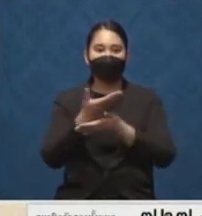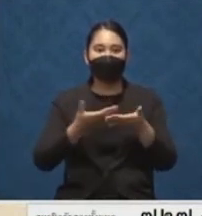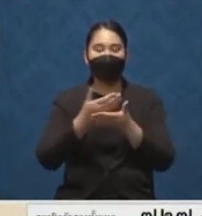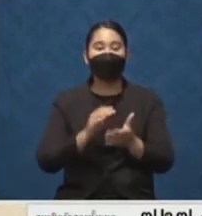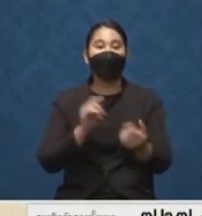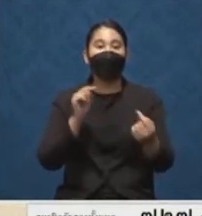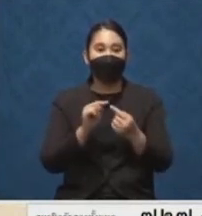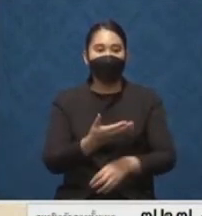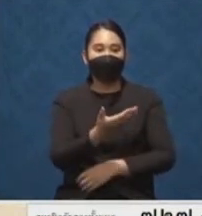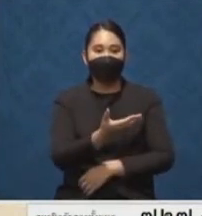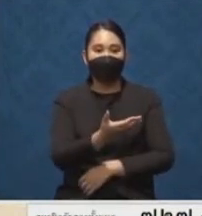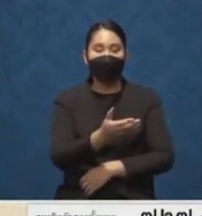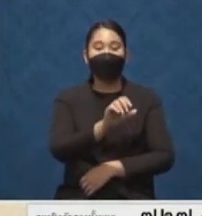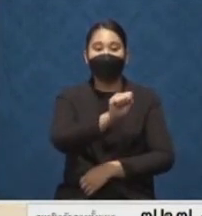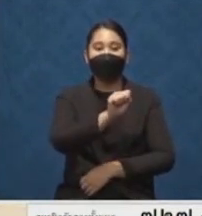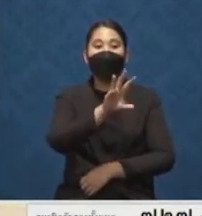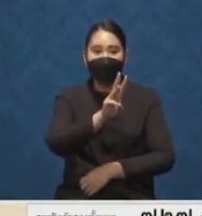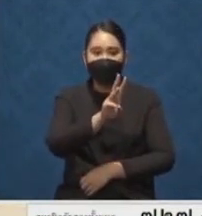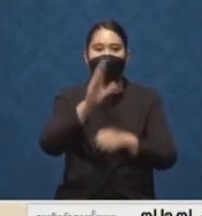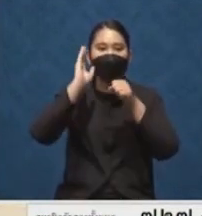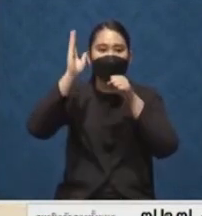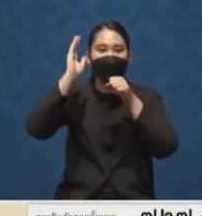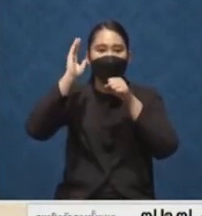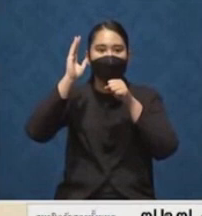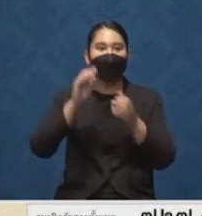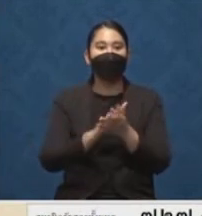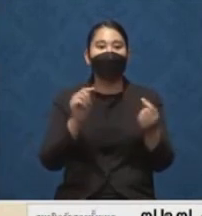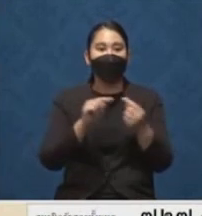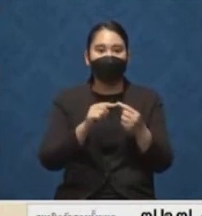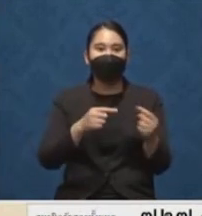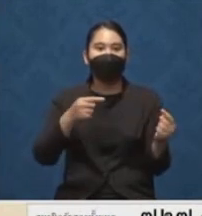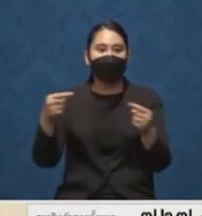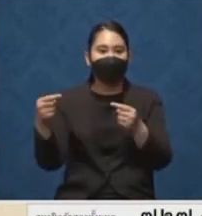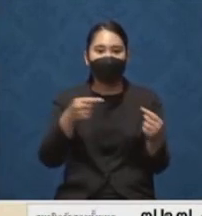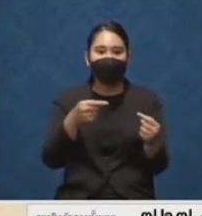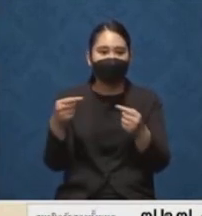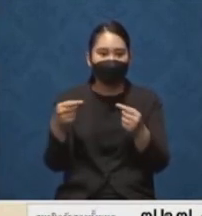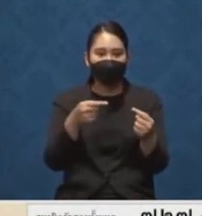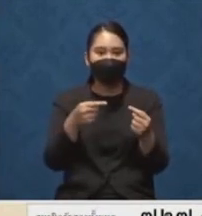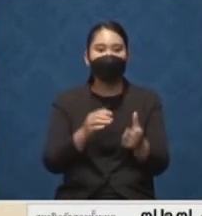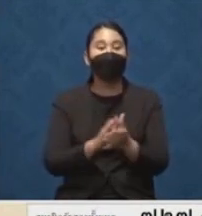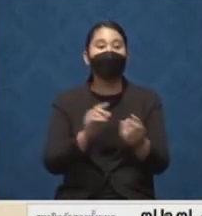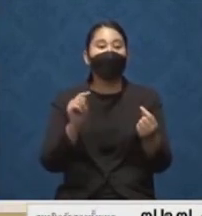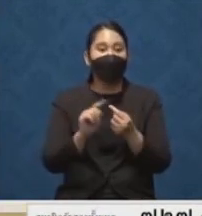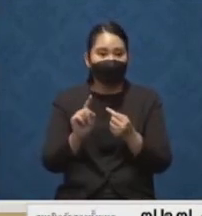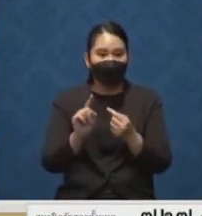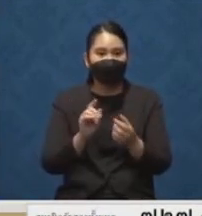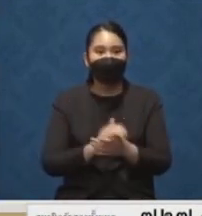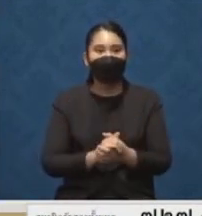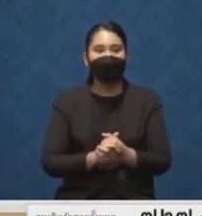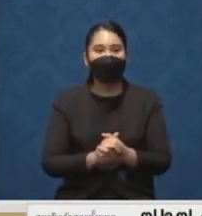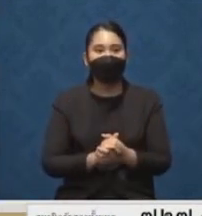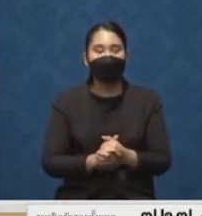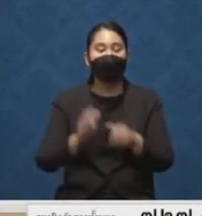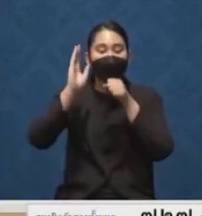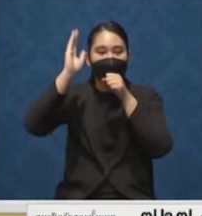ที่ท่านเสรีชี้แจงเนี่ยนะครับเป็นการชี้แจงโต้ตอบการที่มีการ